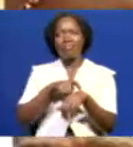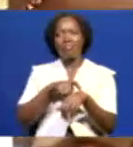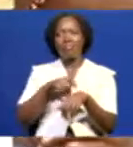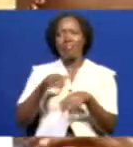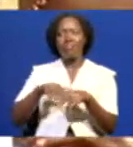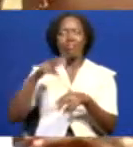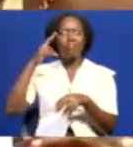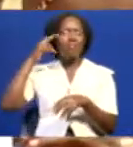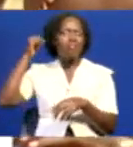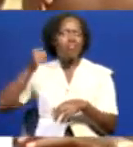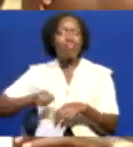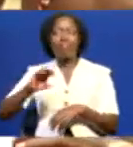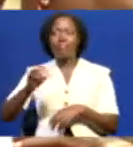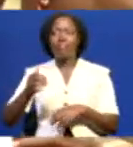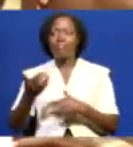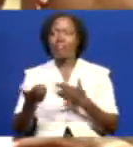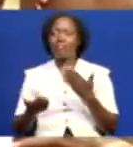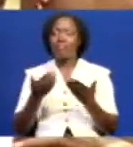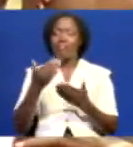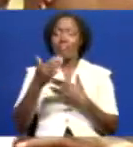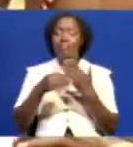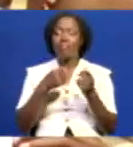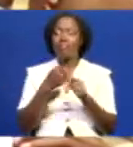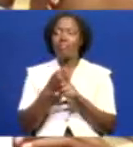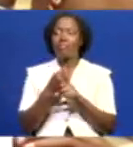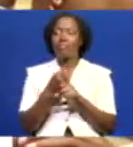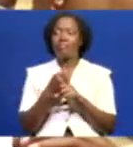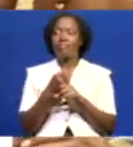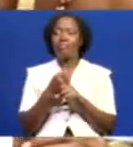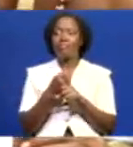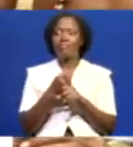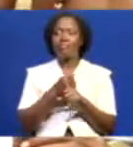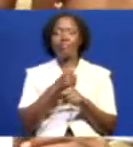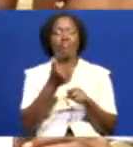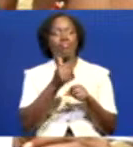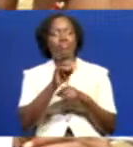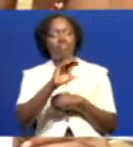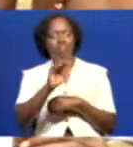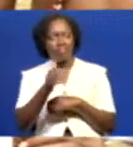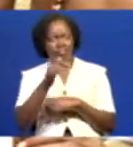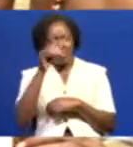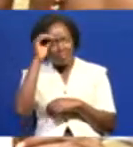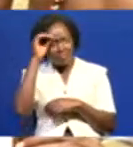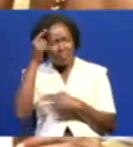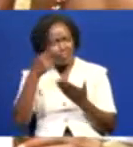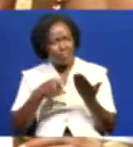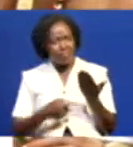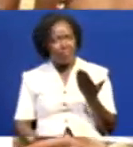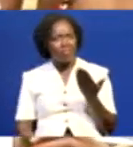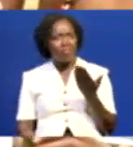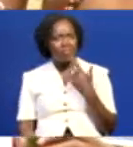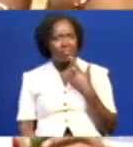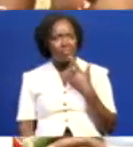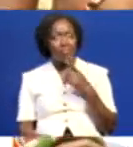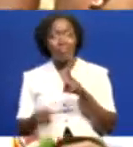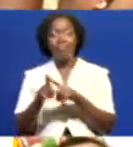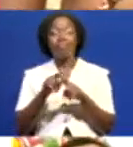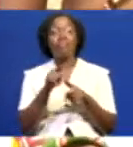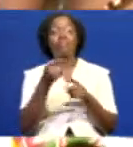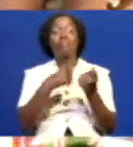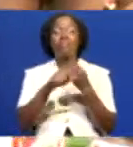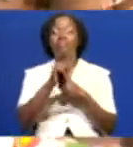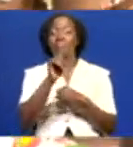ya Narok, na huenda mwaka ujao tukaenda kaunti nyingine. Maoni yako ni ipi kulingana na hii